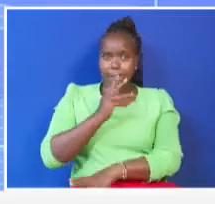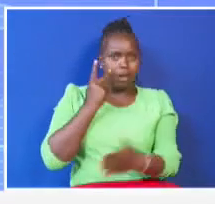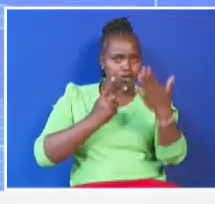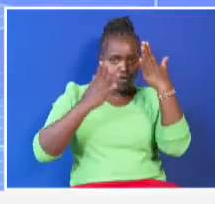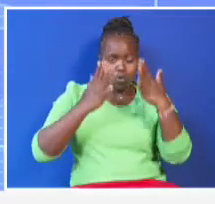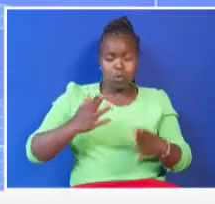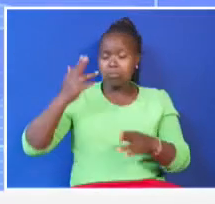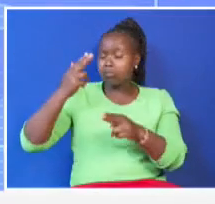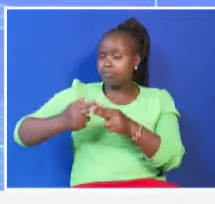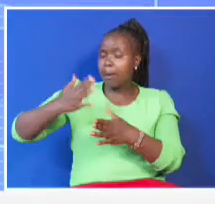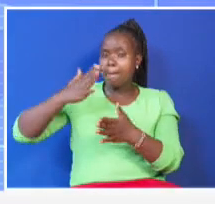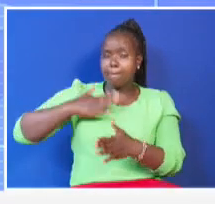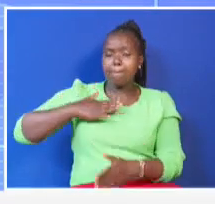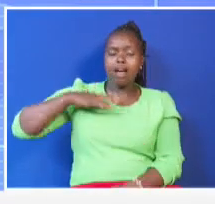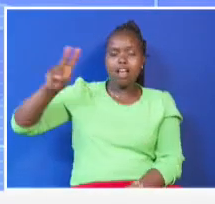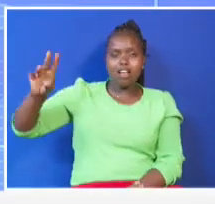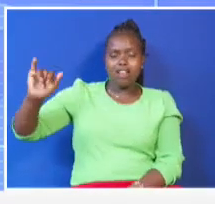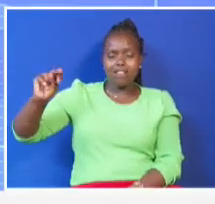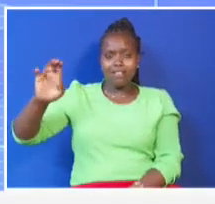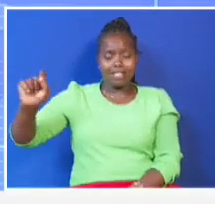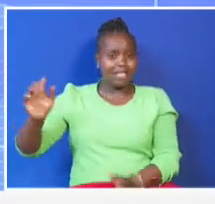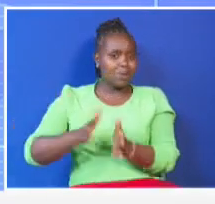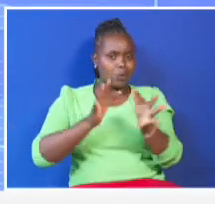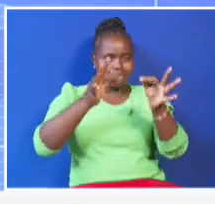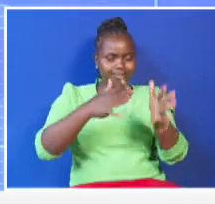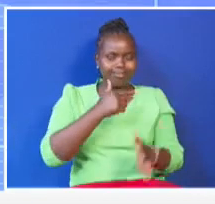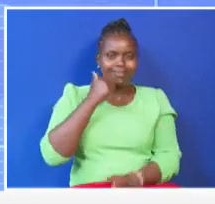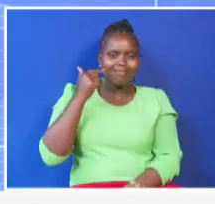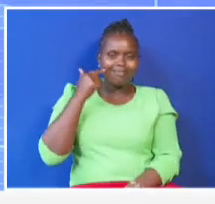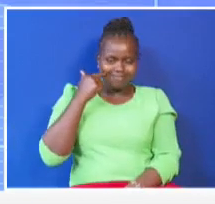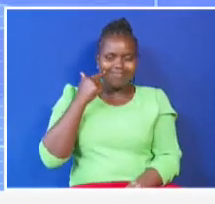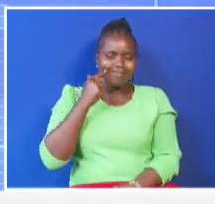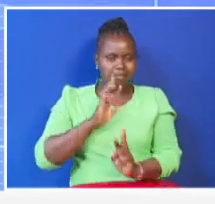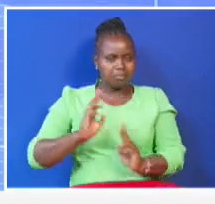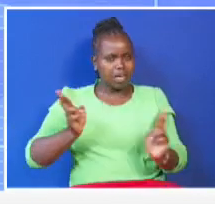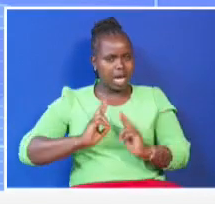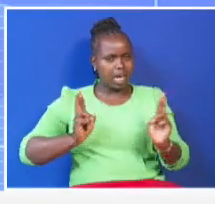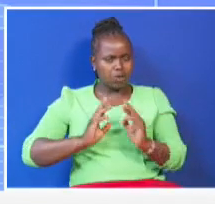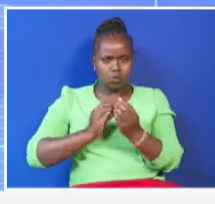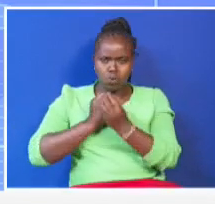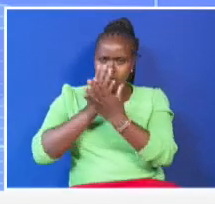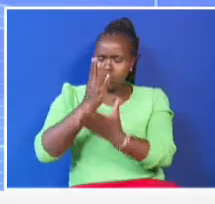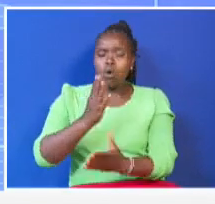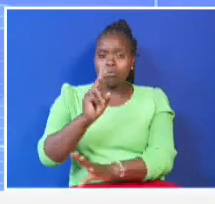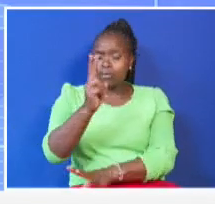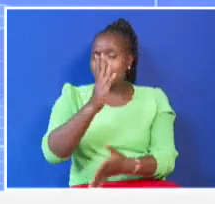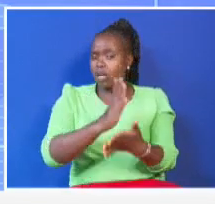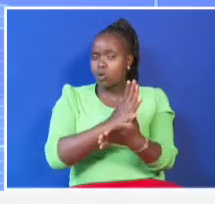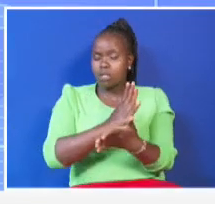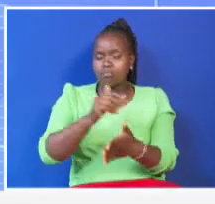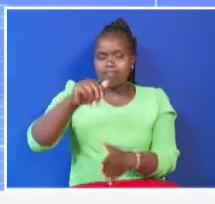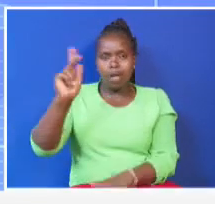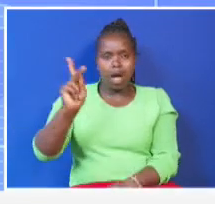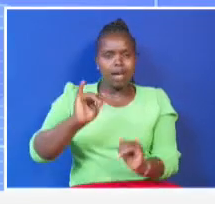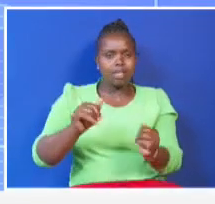Mtazamaji, mie Vincent Kerosi na mwenzangu Edith Kerosi tupo kidete, ama tumesimama kidete kupasha katika awamu ya pili hii ya